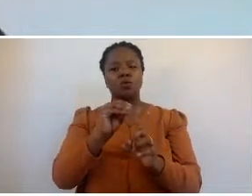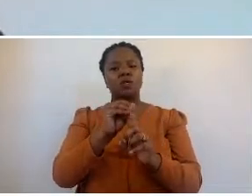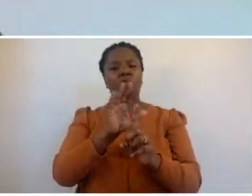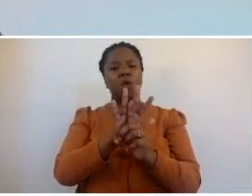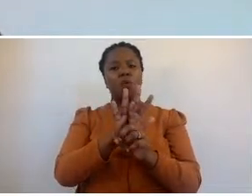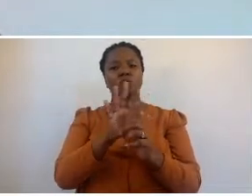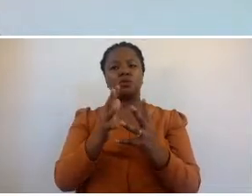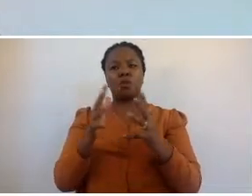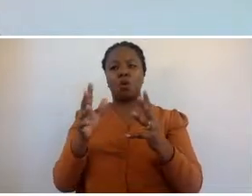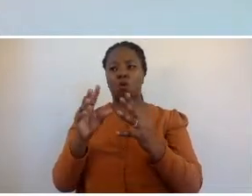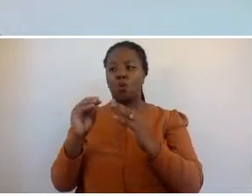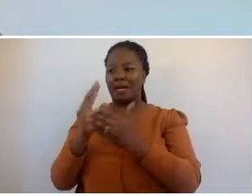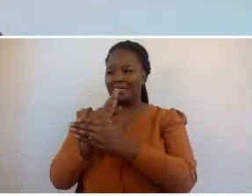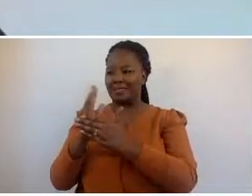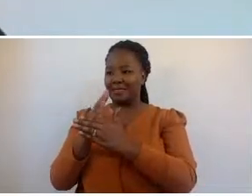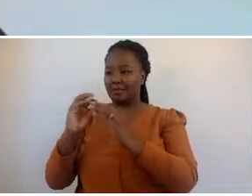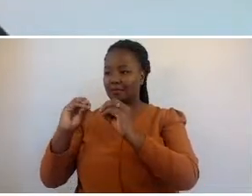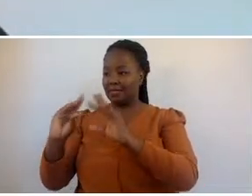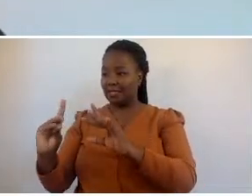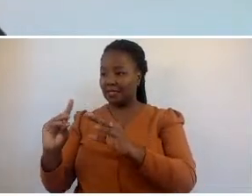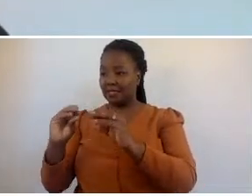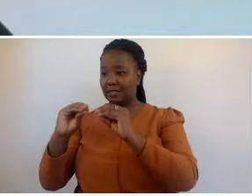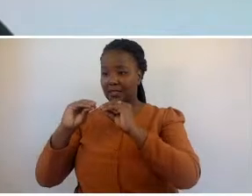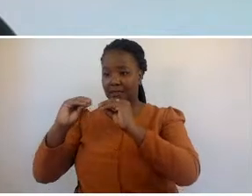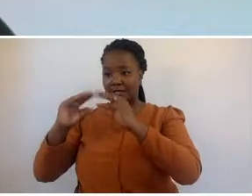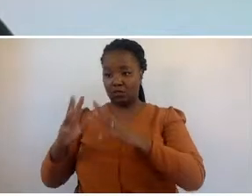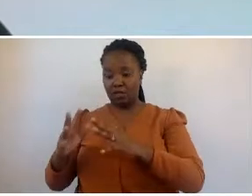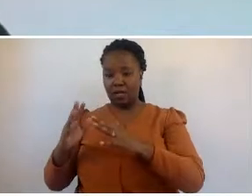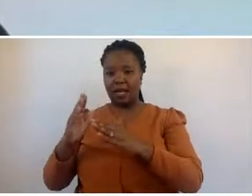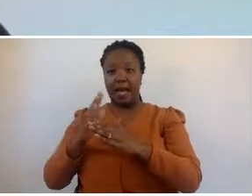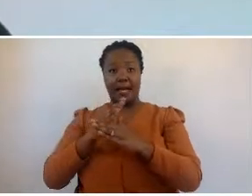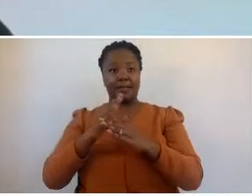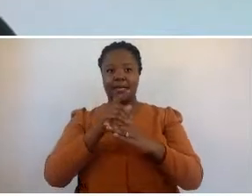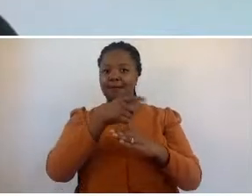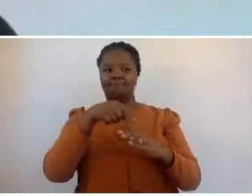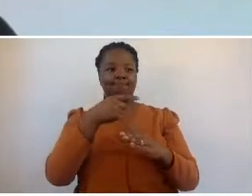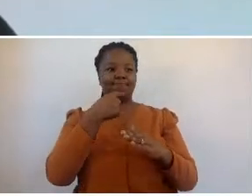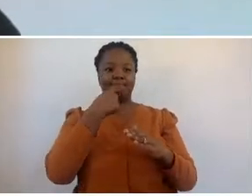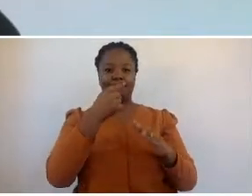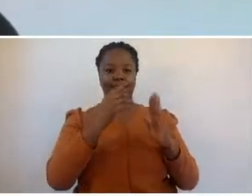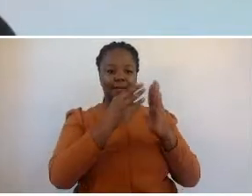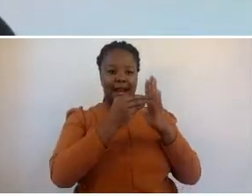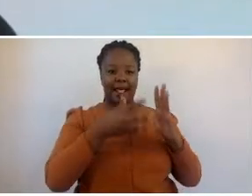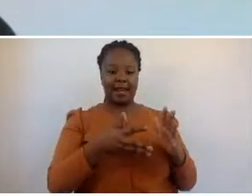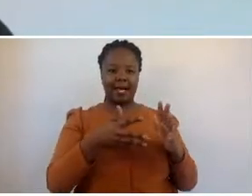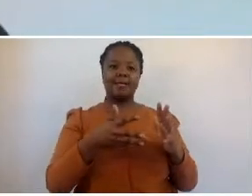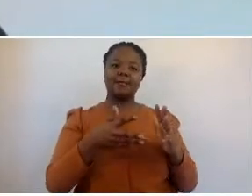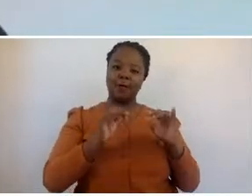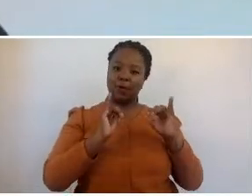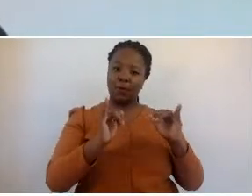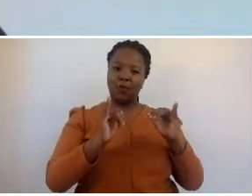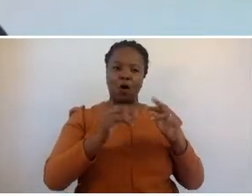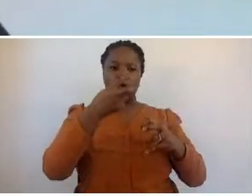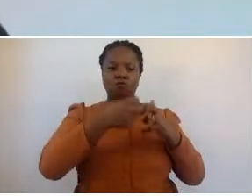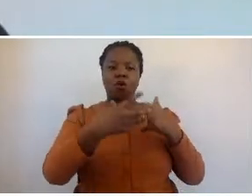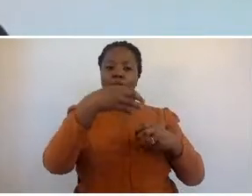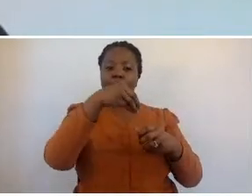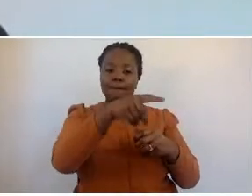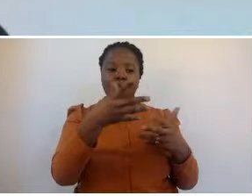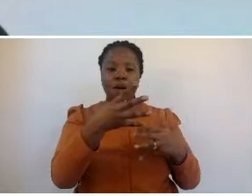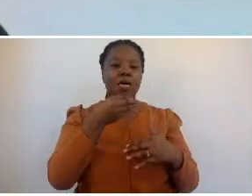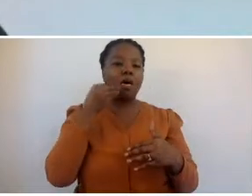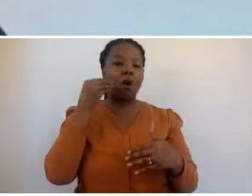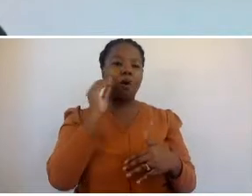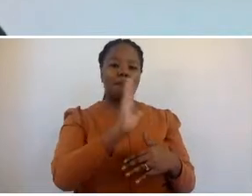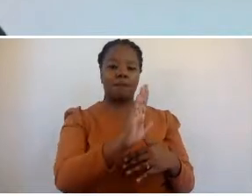a été exposé. Et fait comprendre ceci aux enseignants, c'est une réalité crue, c'est que certains apprenants avaient des difficultés chez